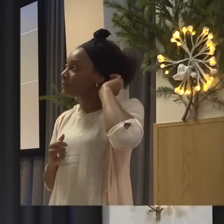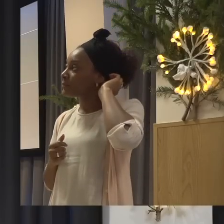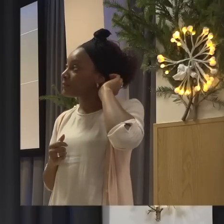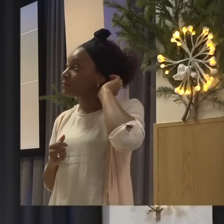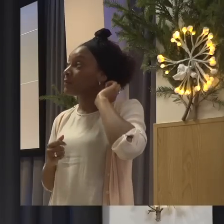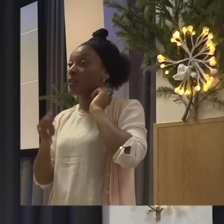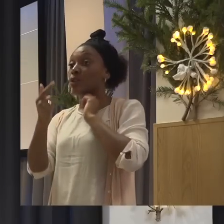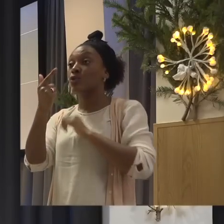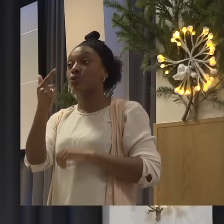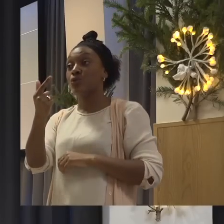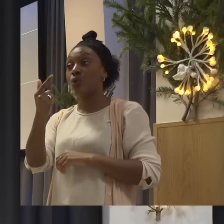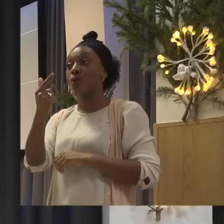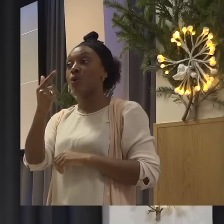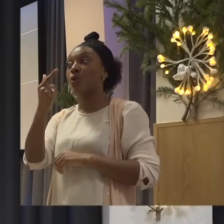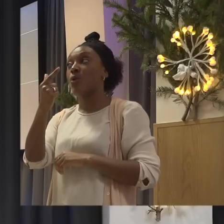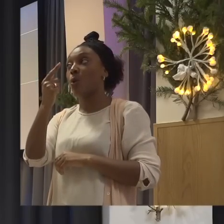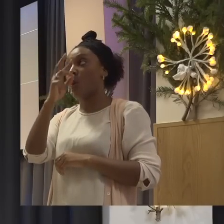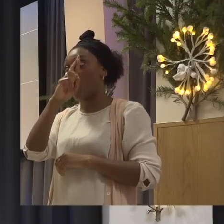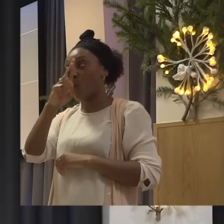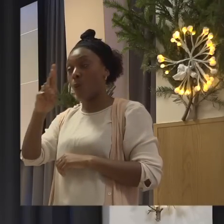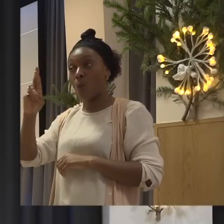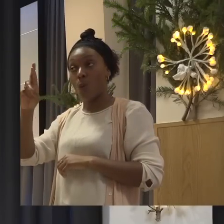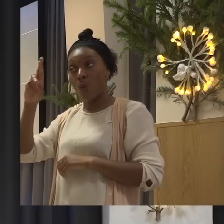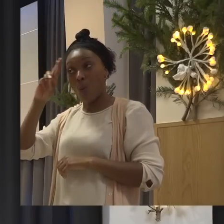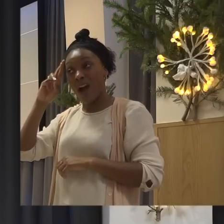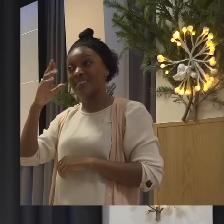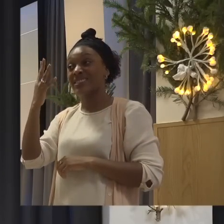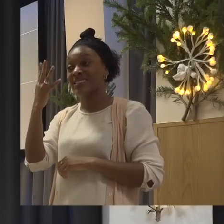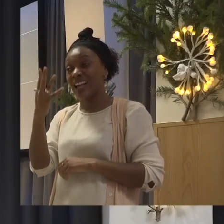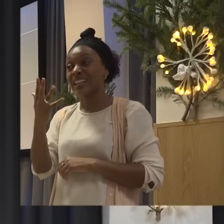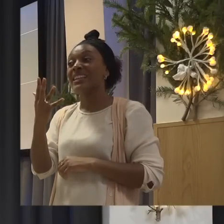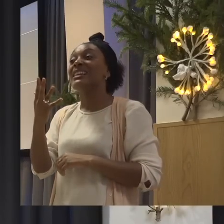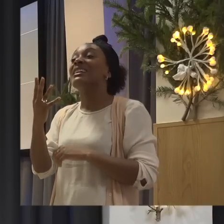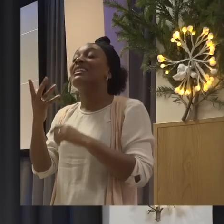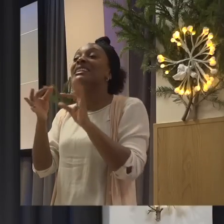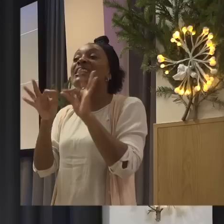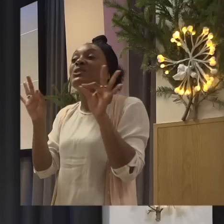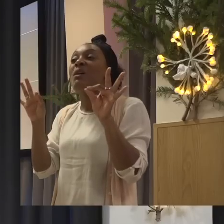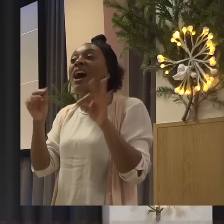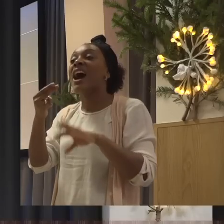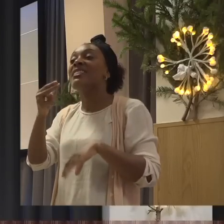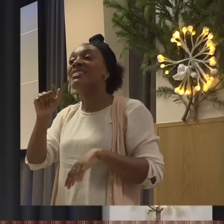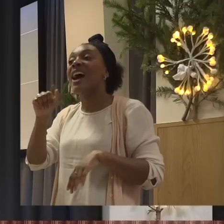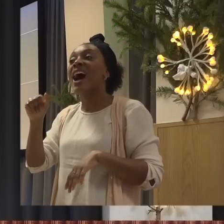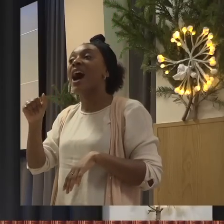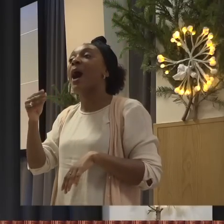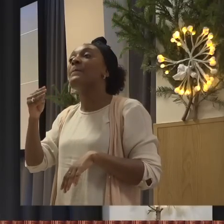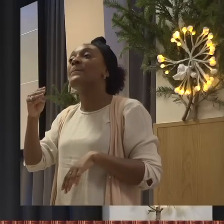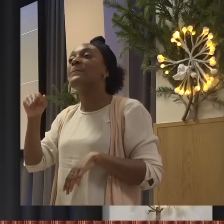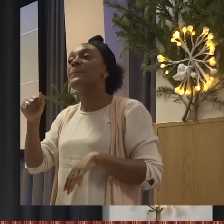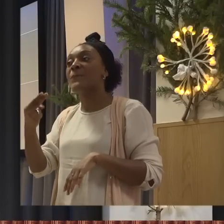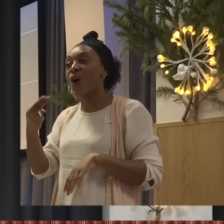Dans le livre de 2 Rois, chapitre 5, l'histoire de Naaman, le général. La Bible